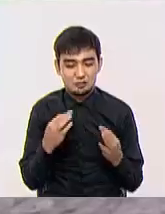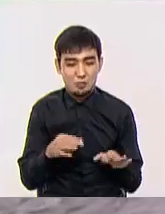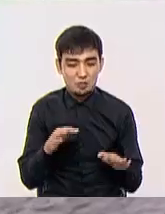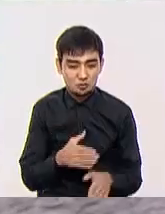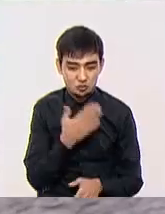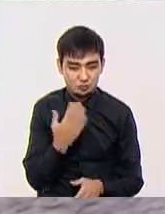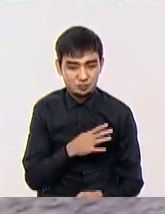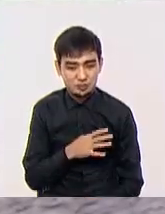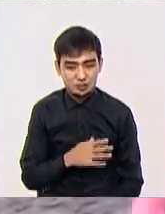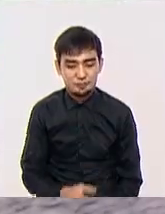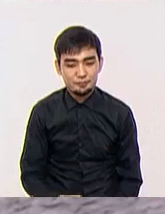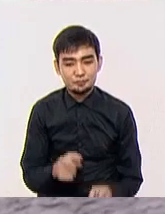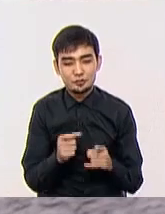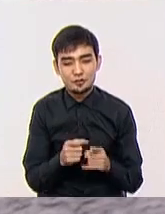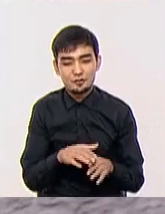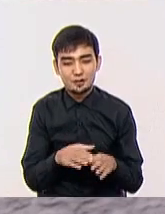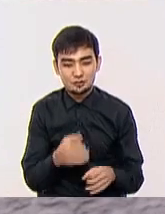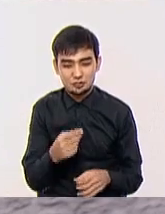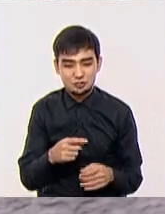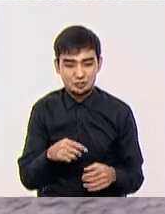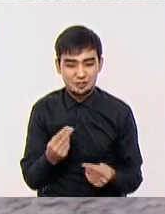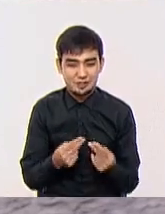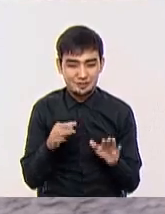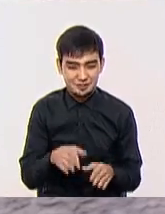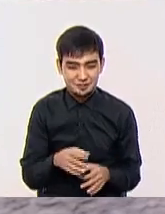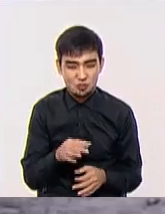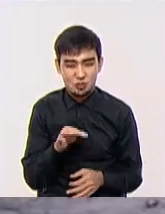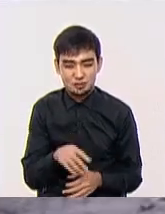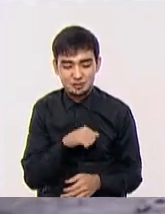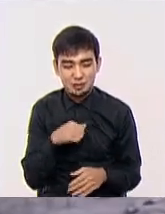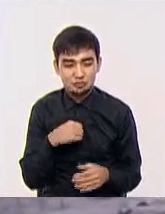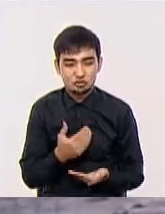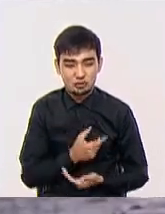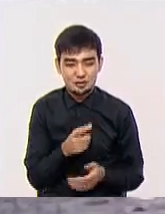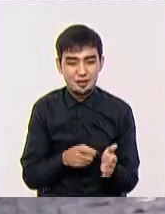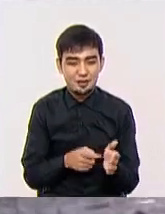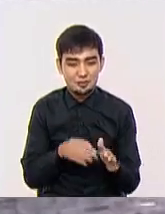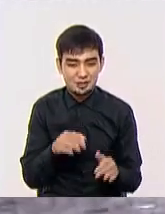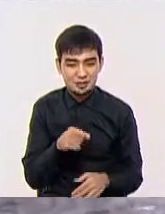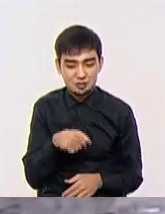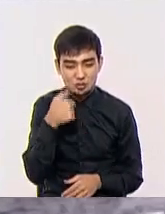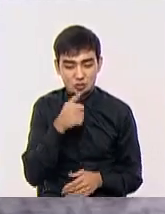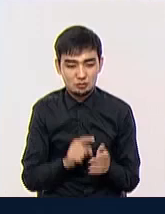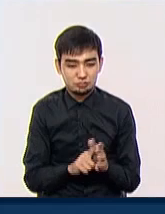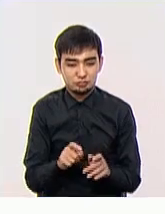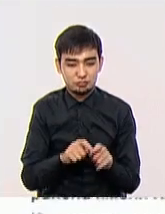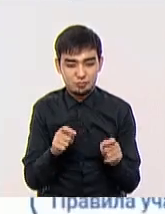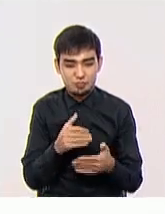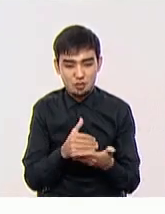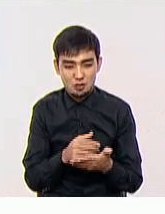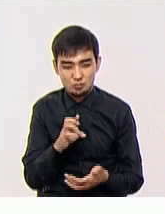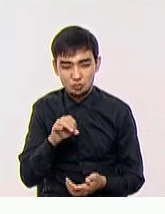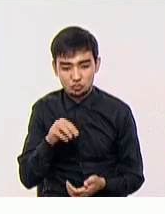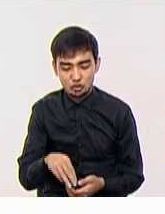места. По словам чиновников, появление площадок во многом зависит от самих жителей. В Караганде с этого года запущена программа «Бюджет